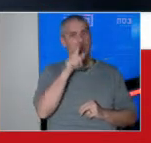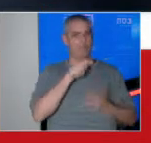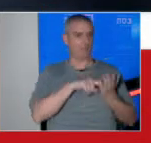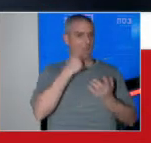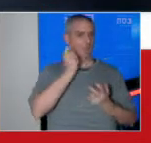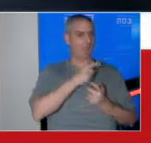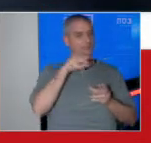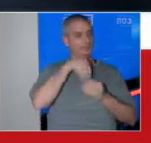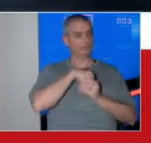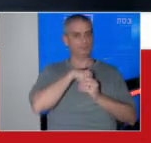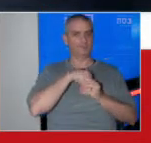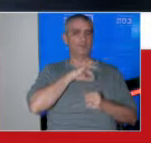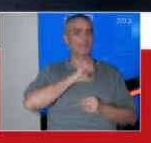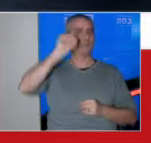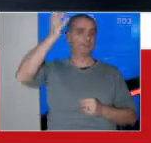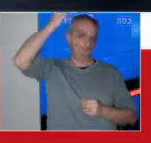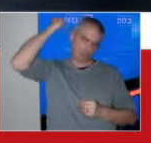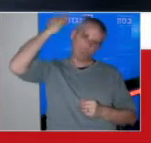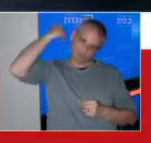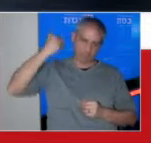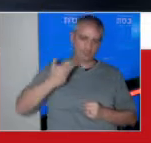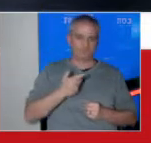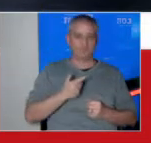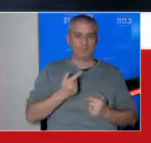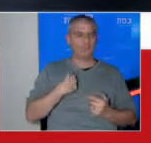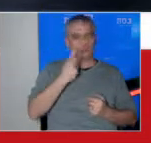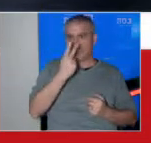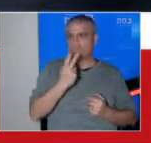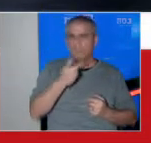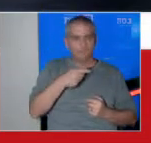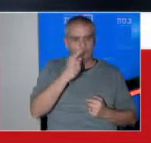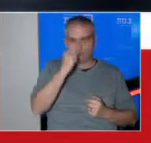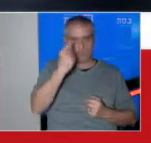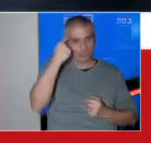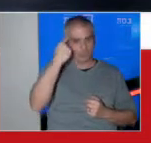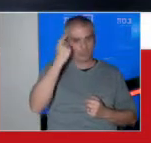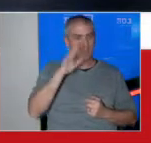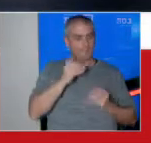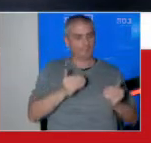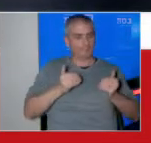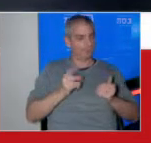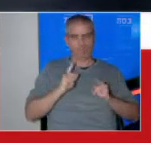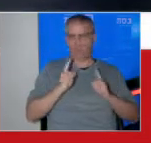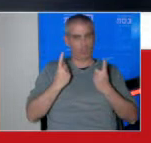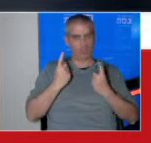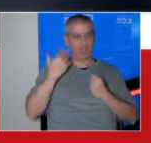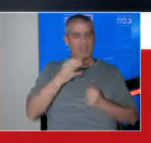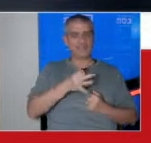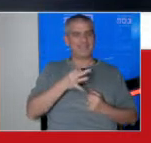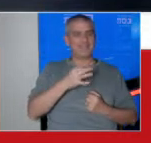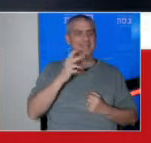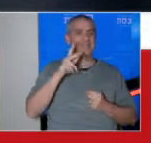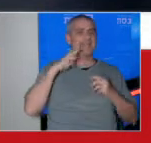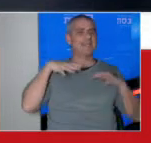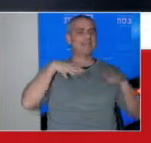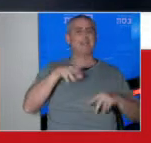כאוקראינה כחלק מברית המועצות ומרוסיה גם של עצם היום הזה, ואנחנו כן יודעים שפוטין לפעמים יודע גם לסגת. זה לא קרה בסיפור של קרים, זה כן